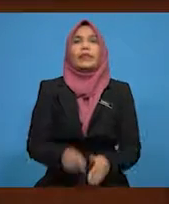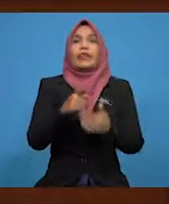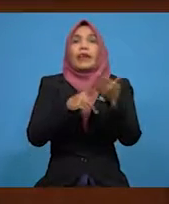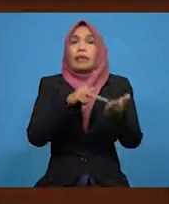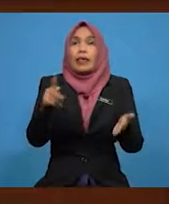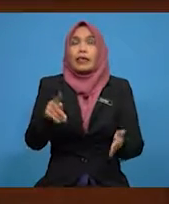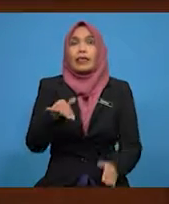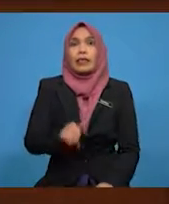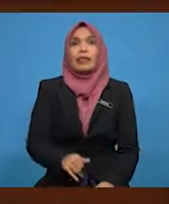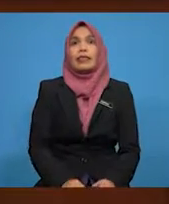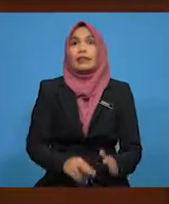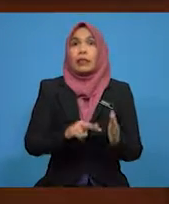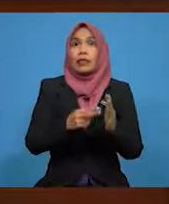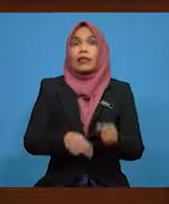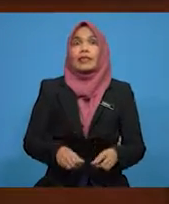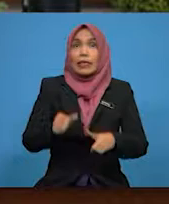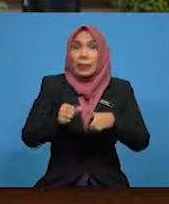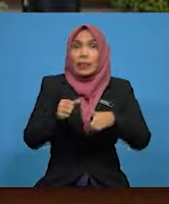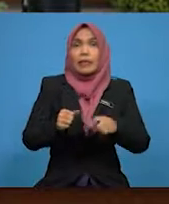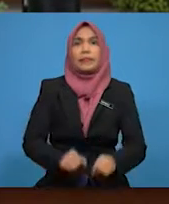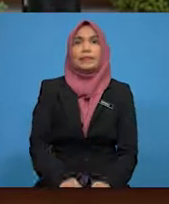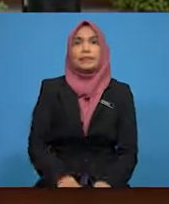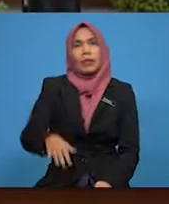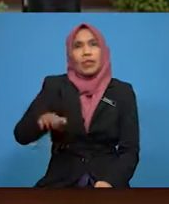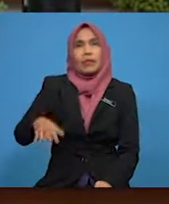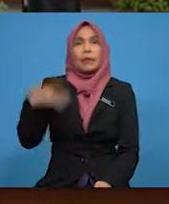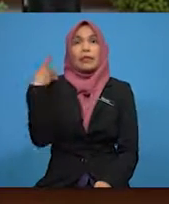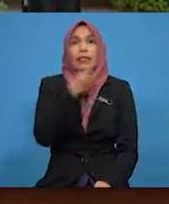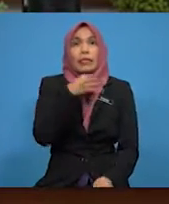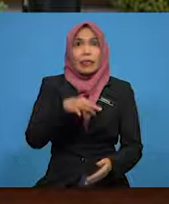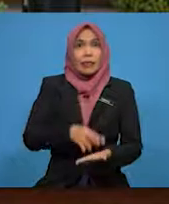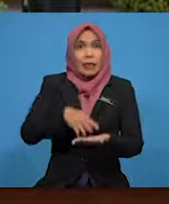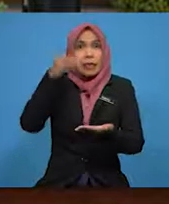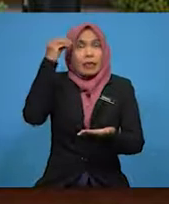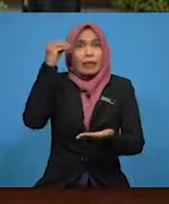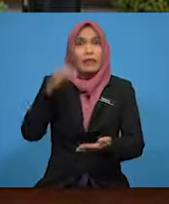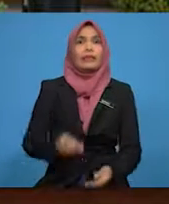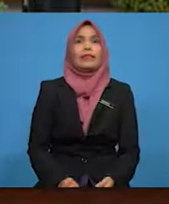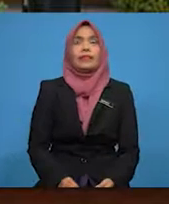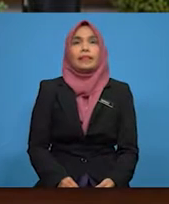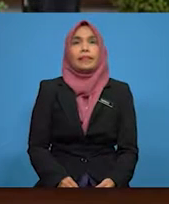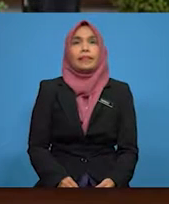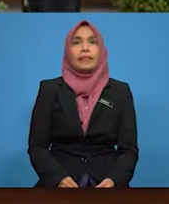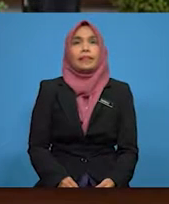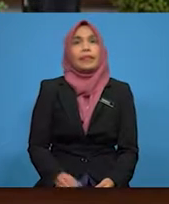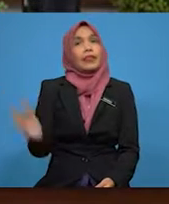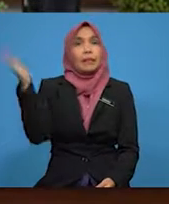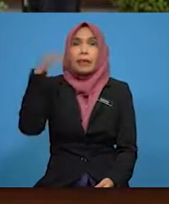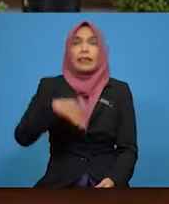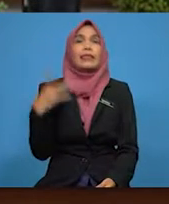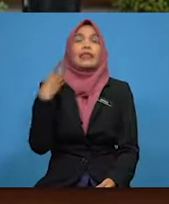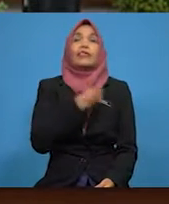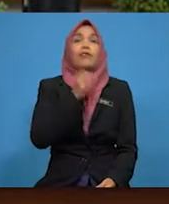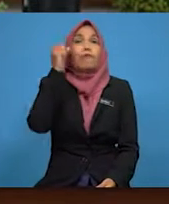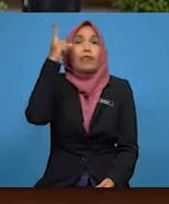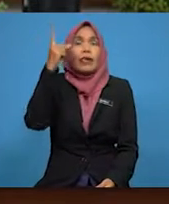Apakah yang dimaksudkan dengan disiplin? Sebelum kita mempelajari tajuk ini dengan lebih lanjut, mari kita